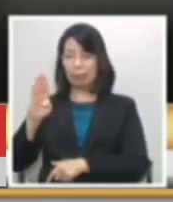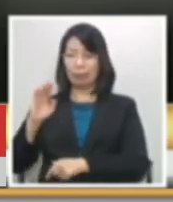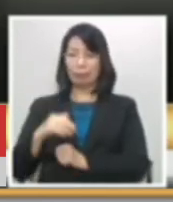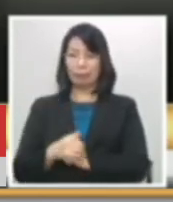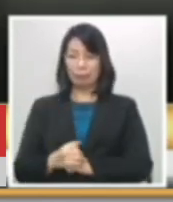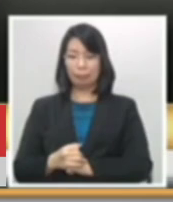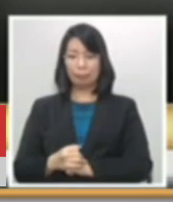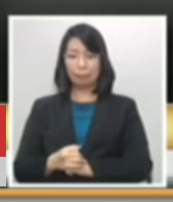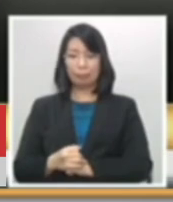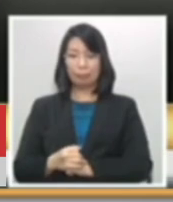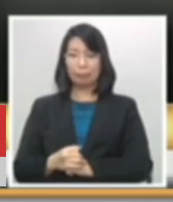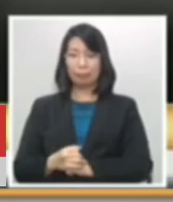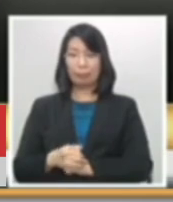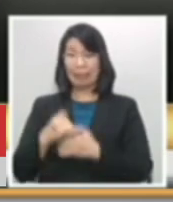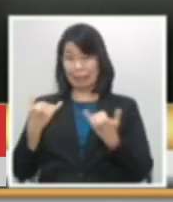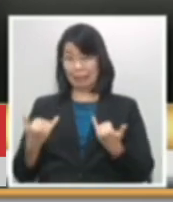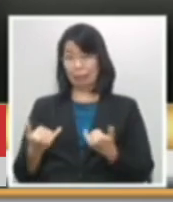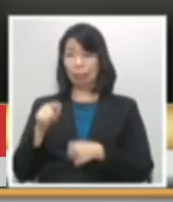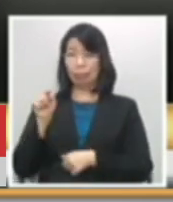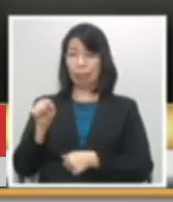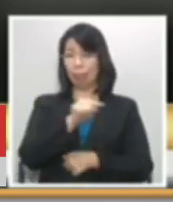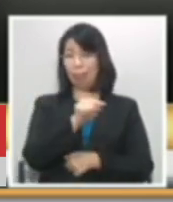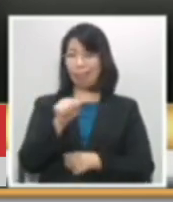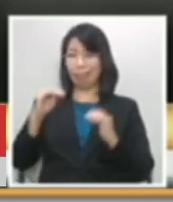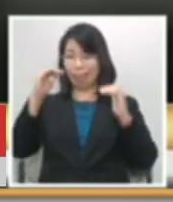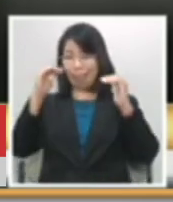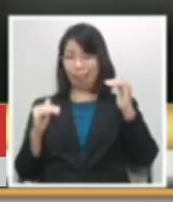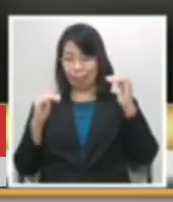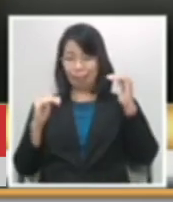6,071,341,900 ล้านบาทซึ่งการปรับลดนี้